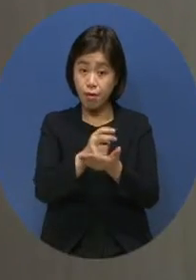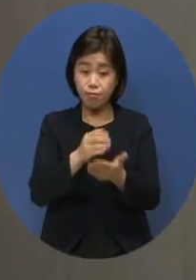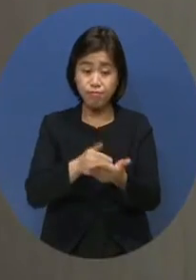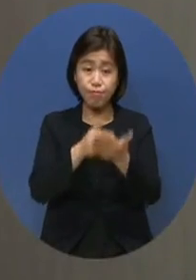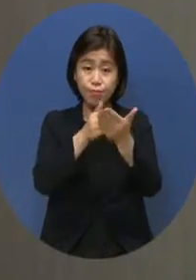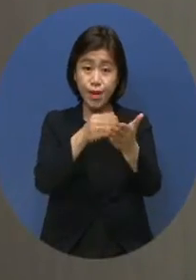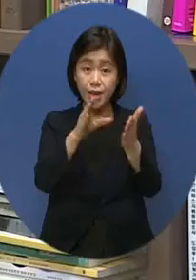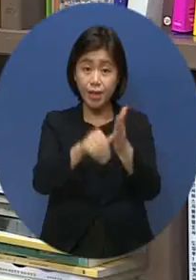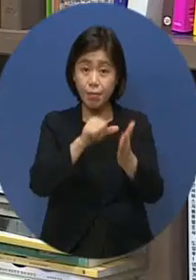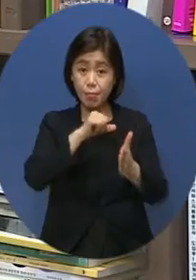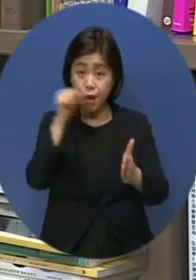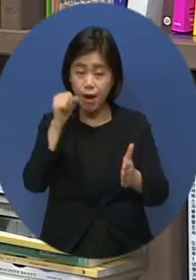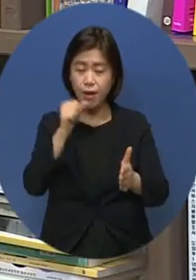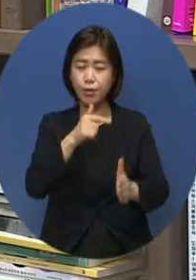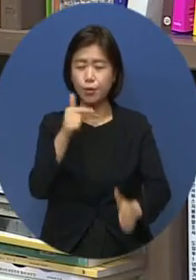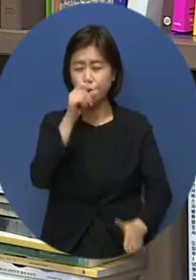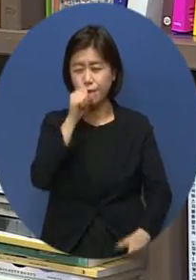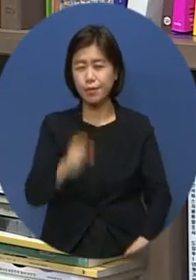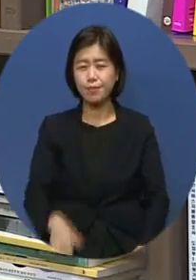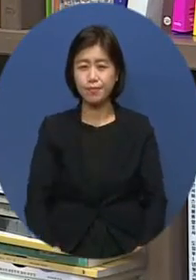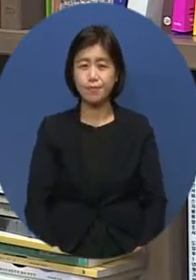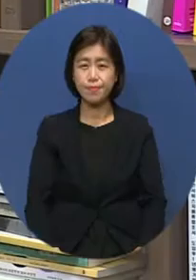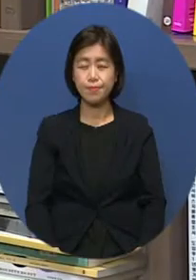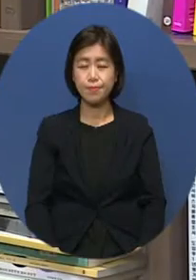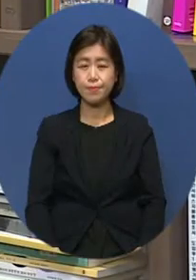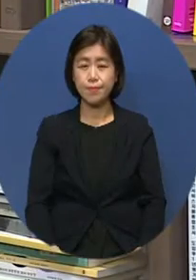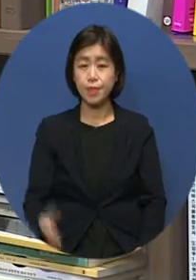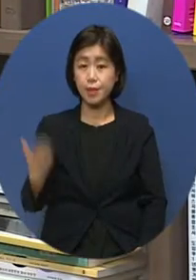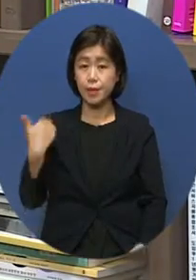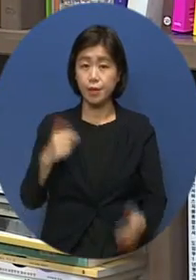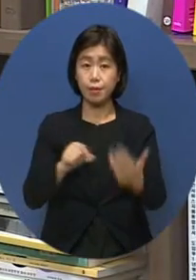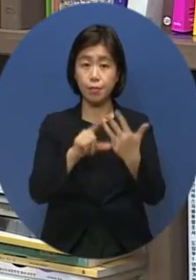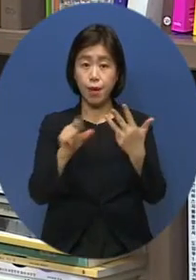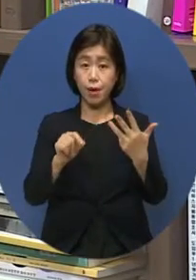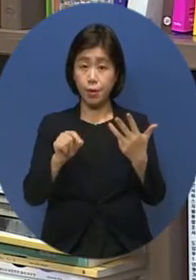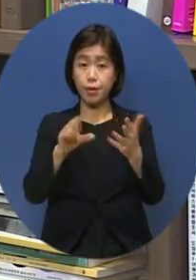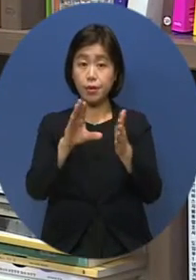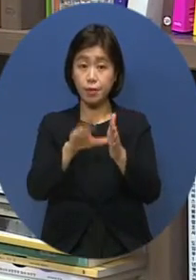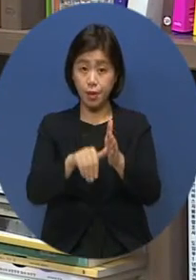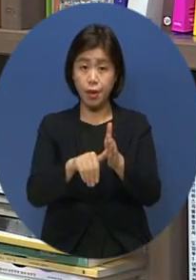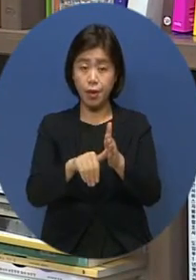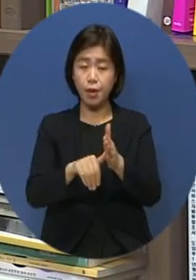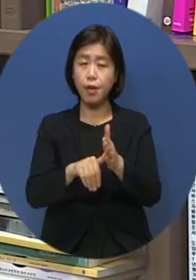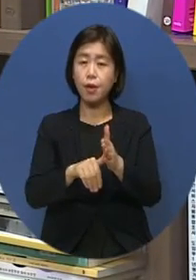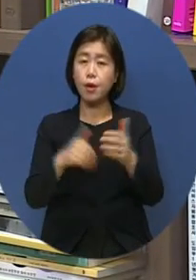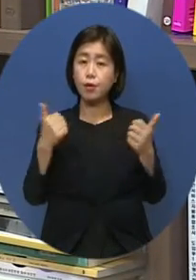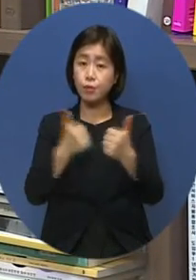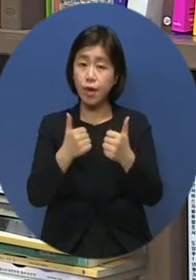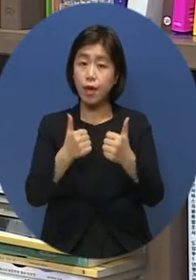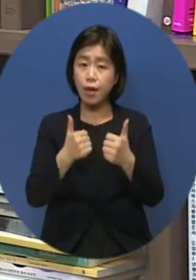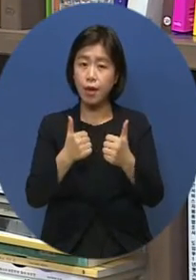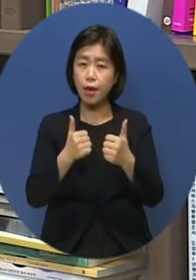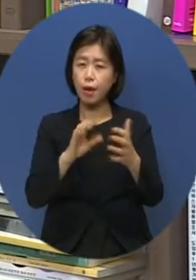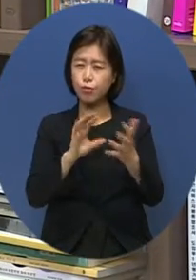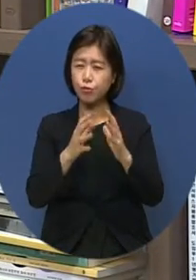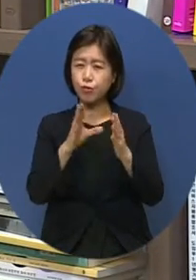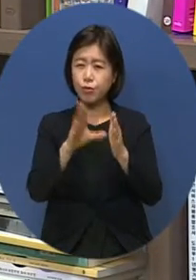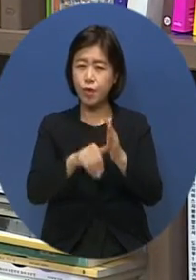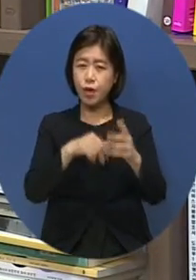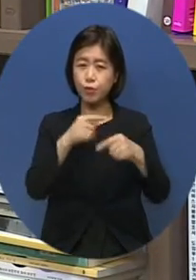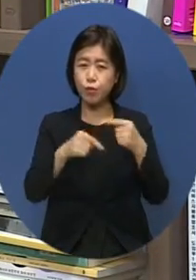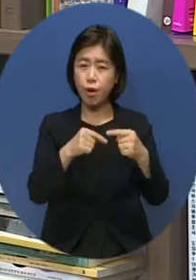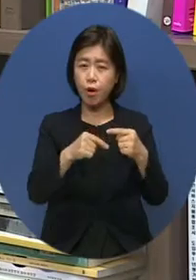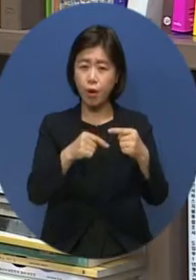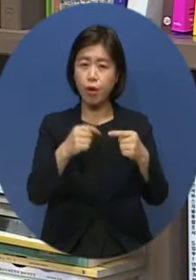막 몰아쳤어요. 네. 그리고 이제 또 지난 8월에 국회 의사중개 수호자막 의무화법도 발의를 하셨는데요.